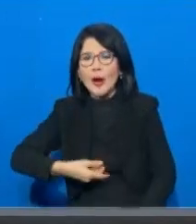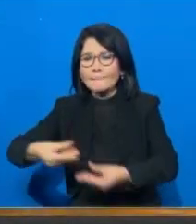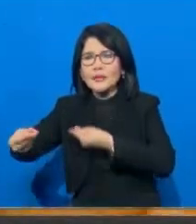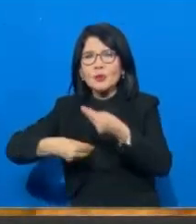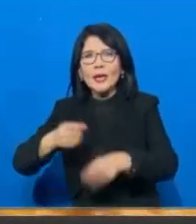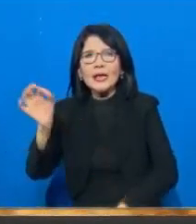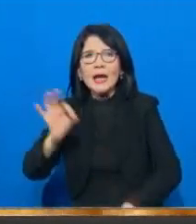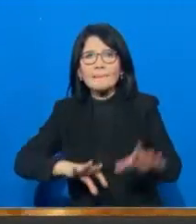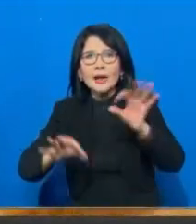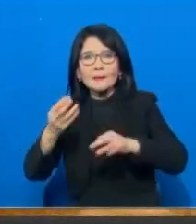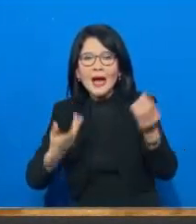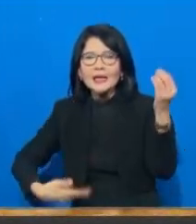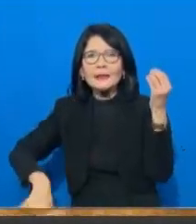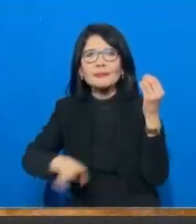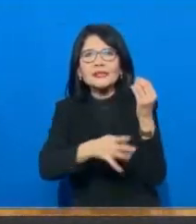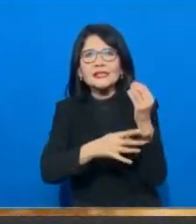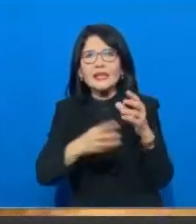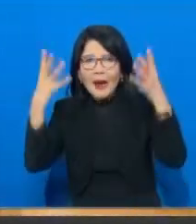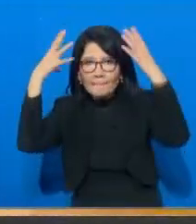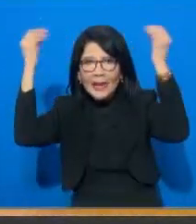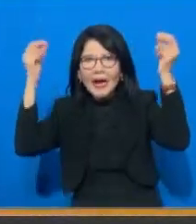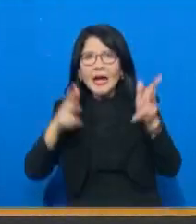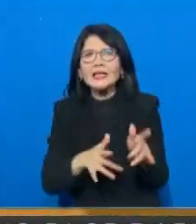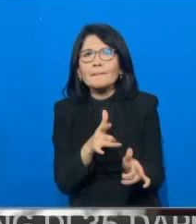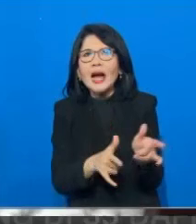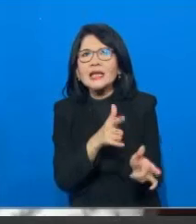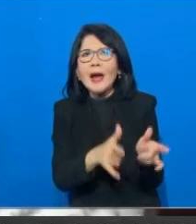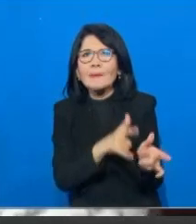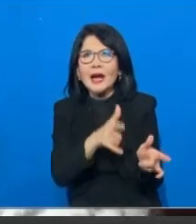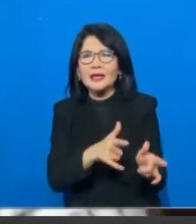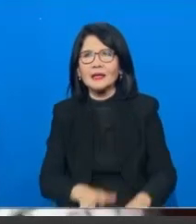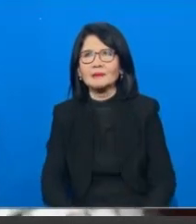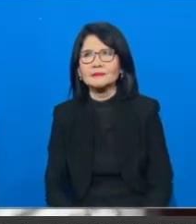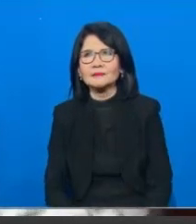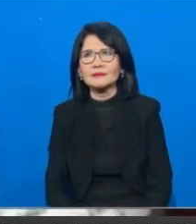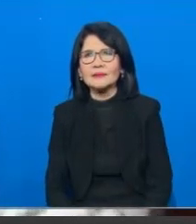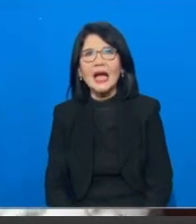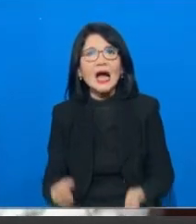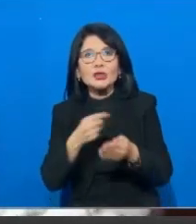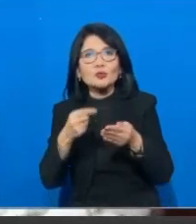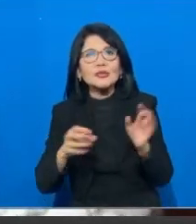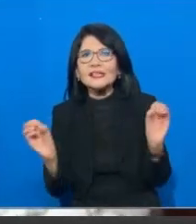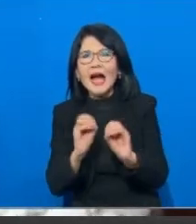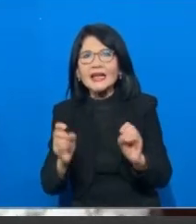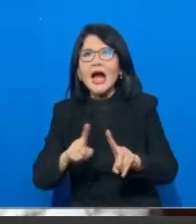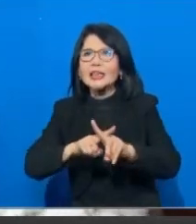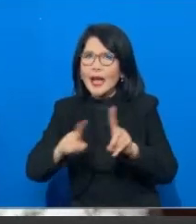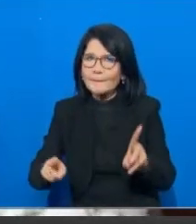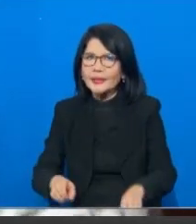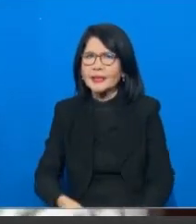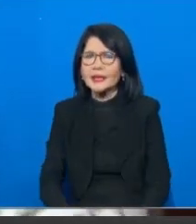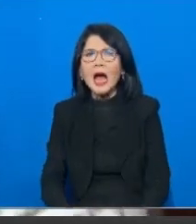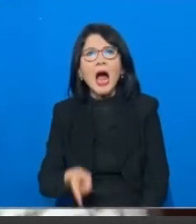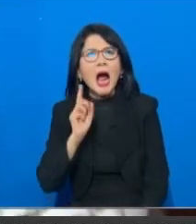di wilayah pesisir Padang, yakni di Pariaman. Ya itu, kan nggak tertulis ya. Tapi kalau mau bilang